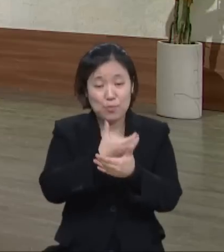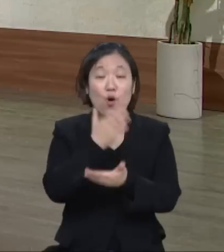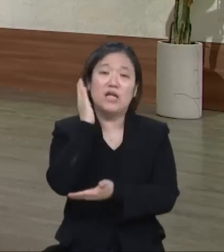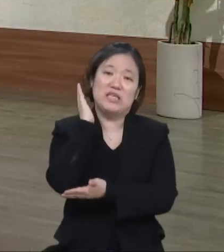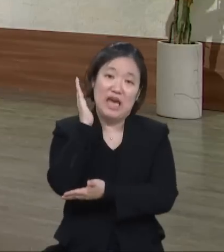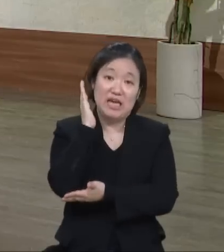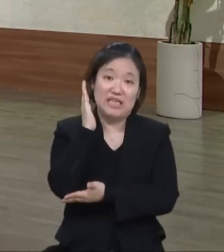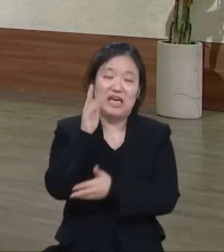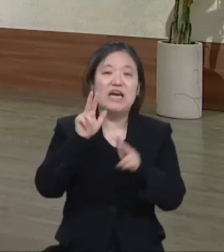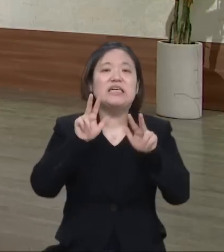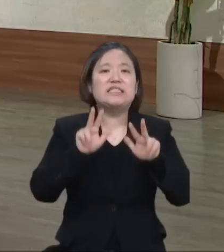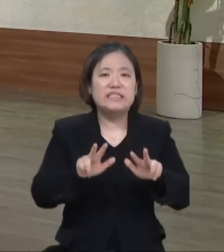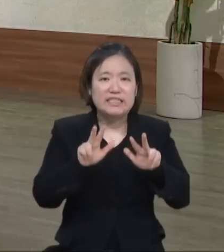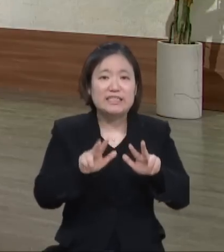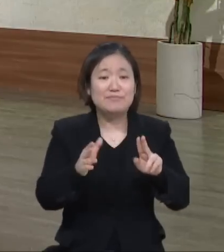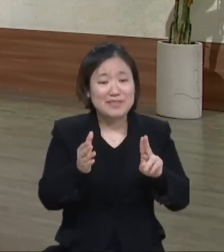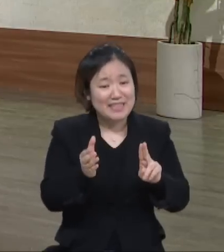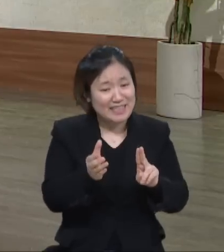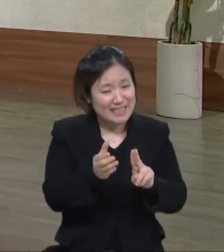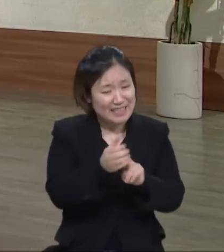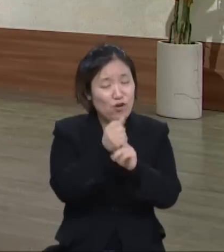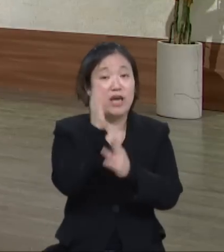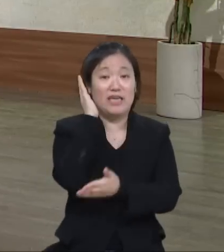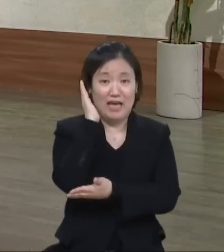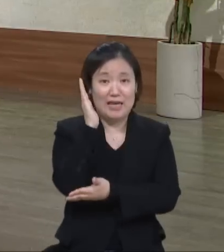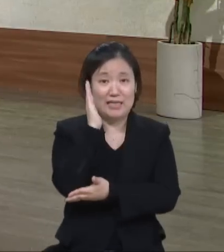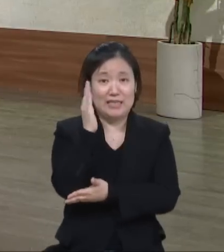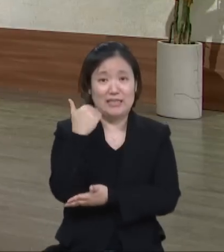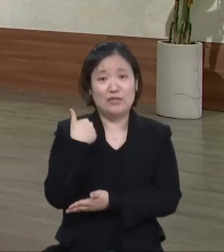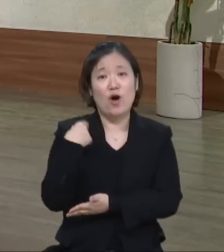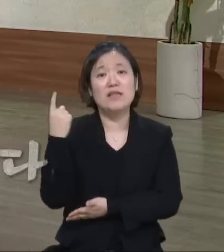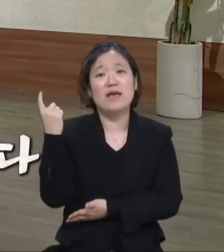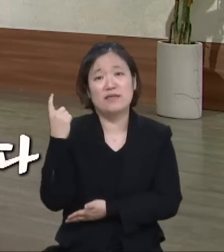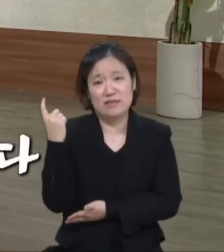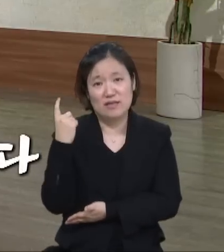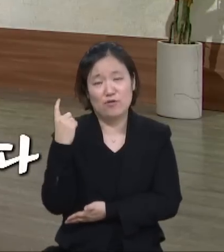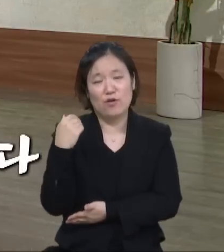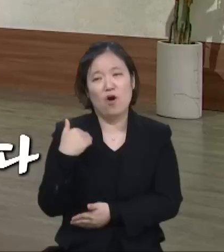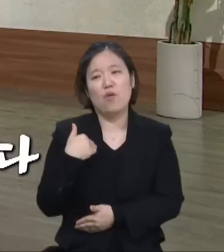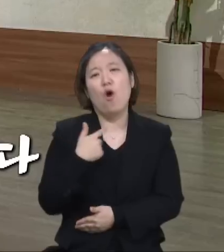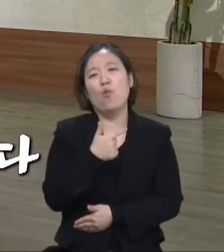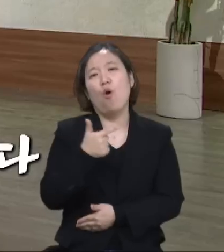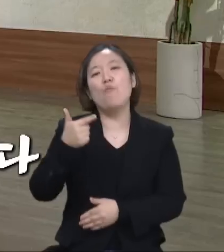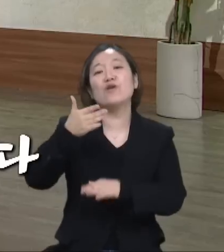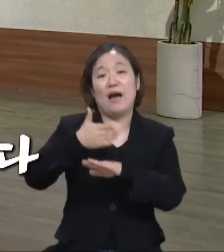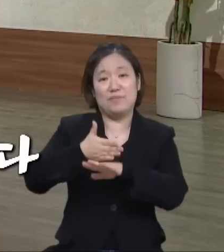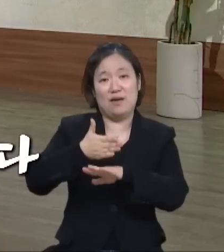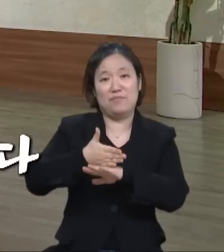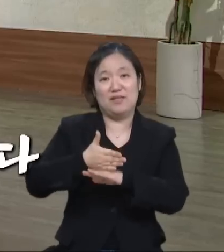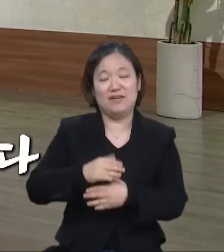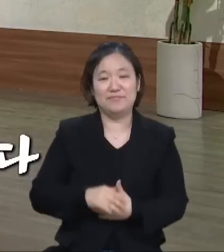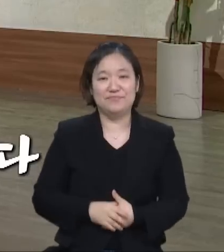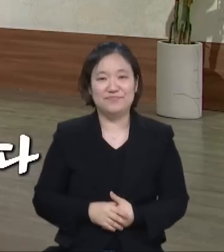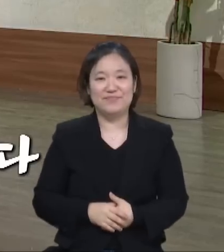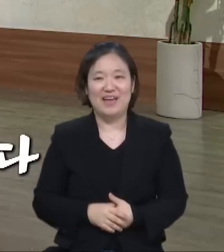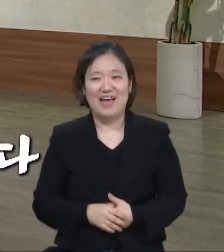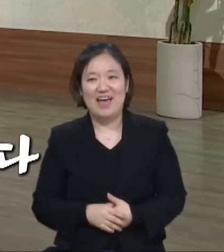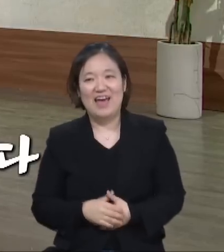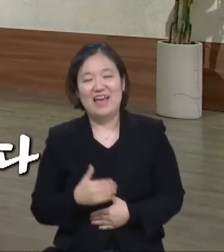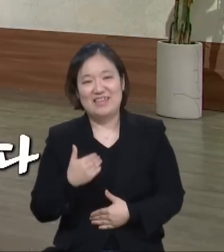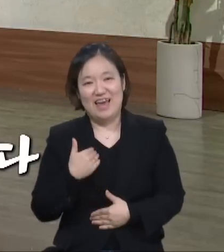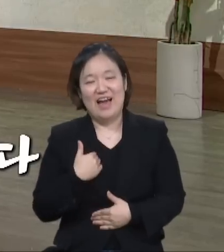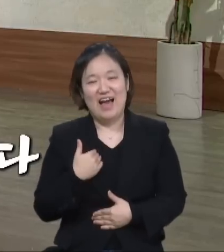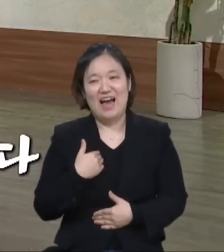수 있는 현재 진행형이 가피 이야기를 전해 주셔서 너무 고맙습니다 제가이 이야기를